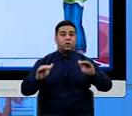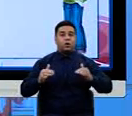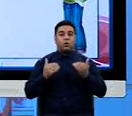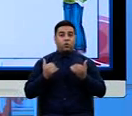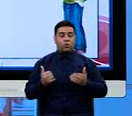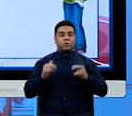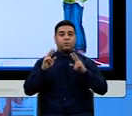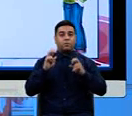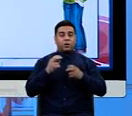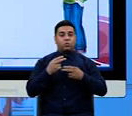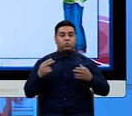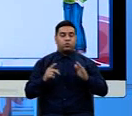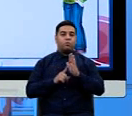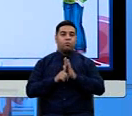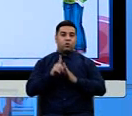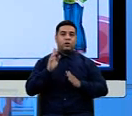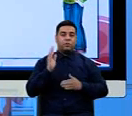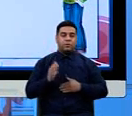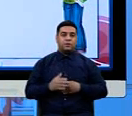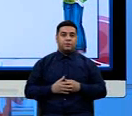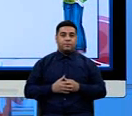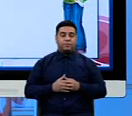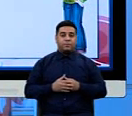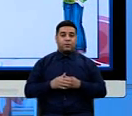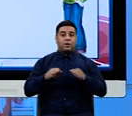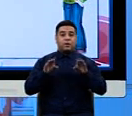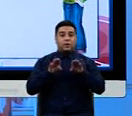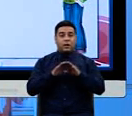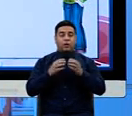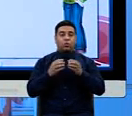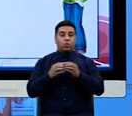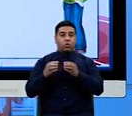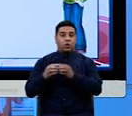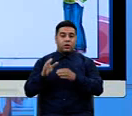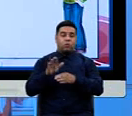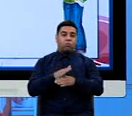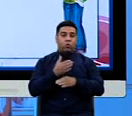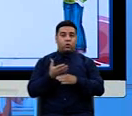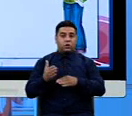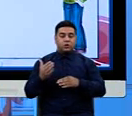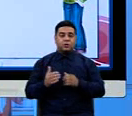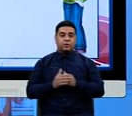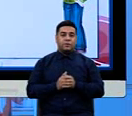Bolajonlar, ana endi mavzuyimizni boshlasak ham bo'ladi. Teng guruhlarga bo'lish.